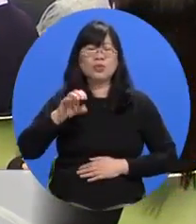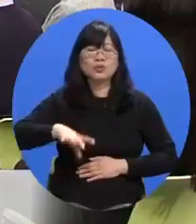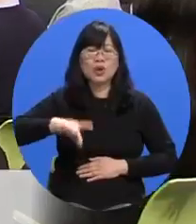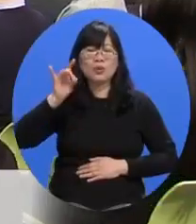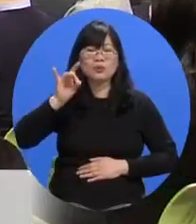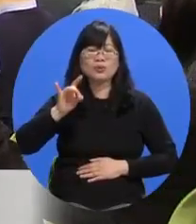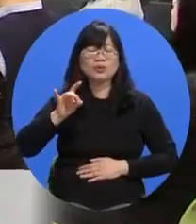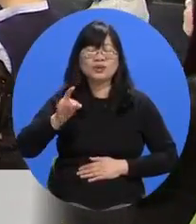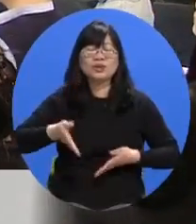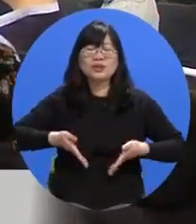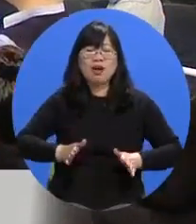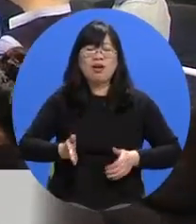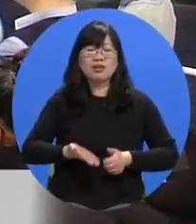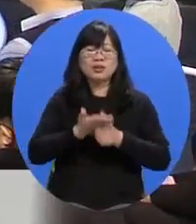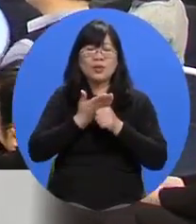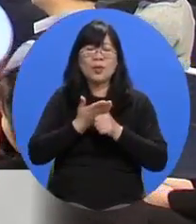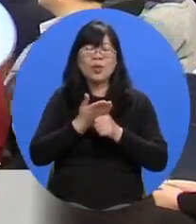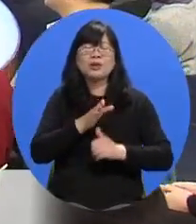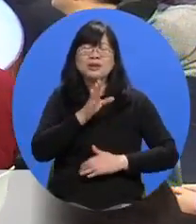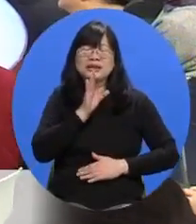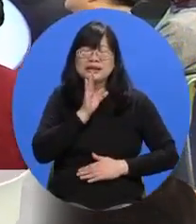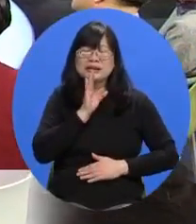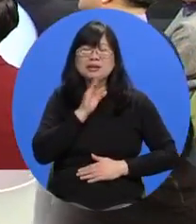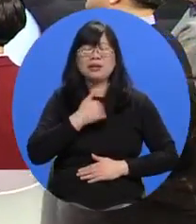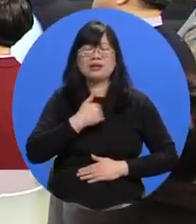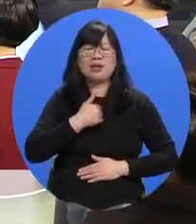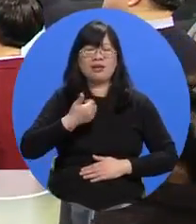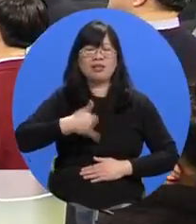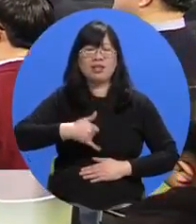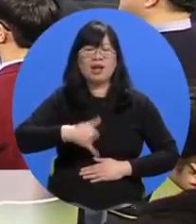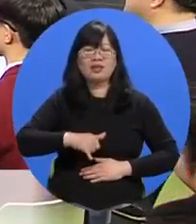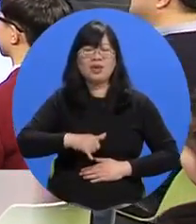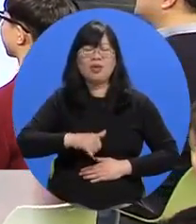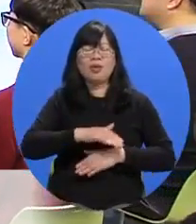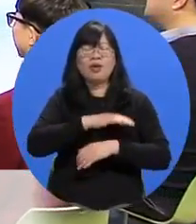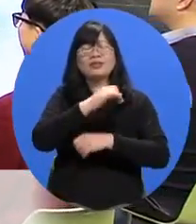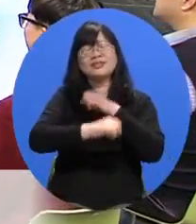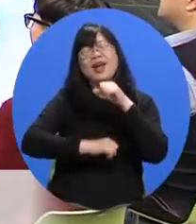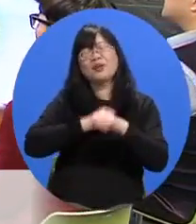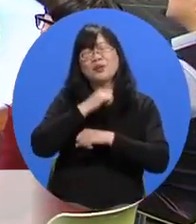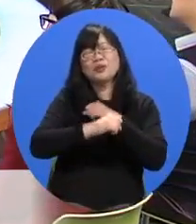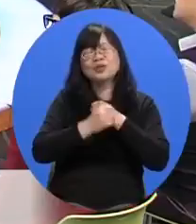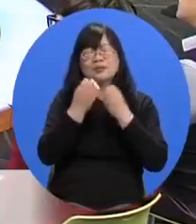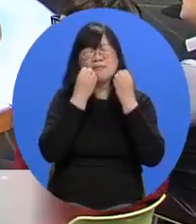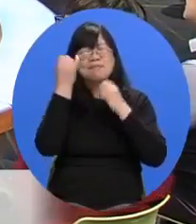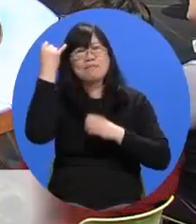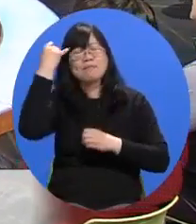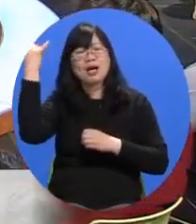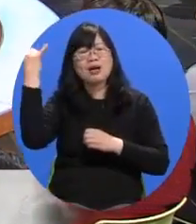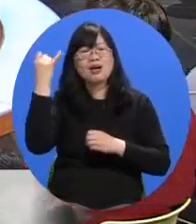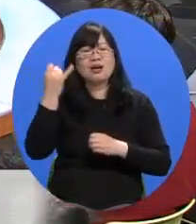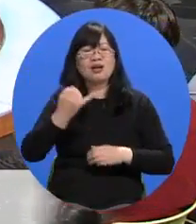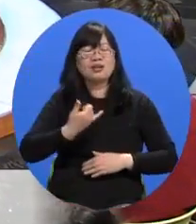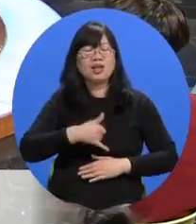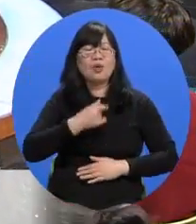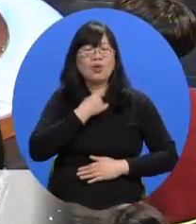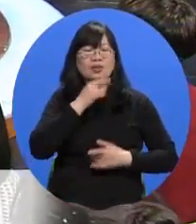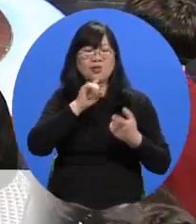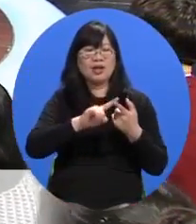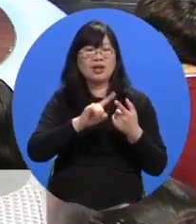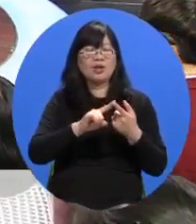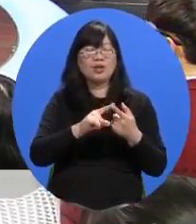처음에 이렇게 낳아서 키우면서는 정말 내 아이를 아주 자유롭고 창의적이고 아이가 원하는 대로